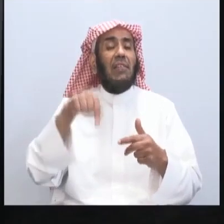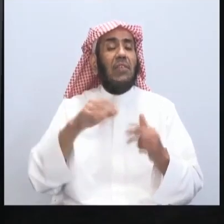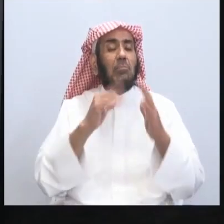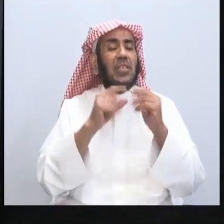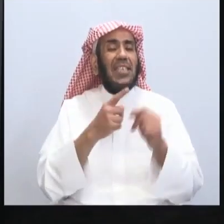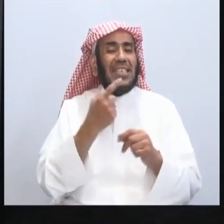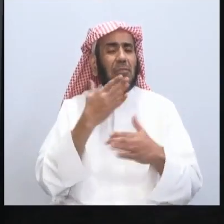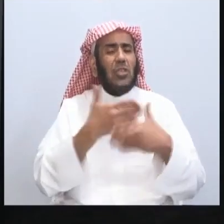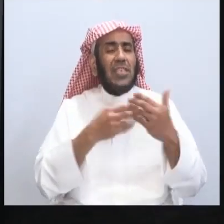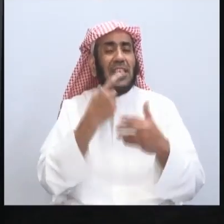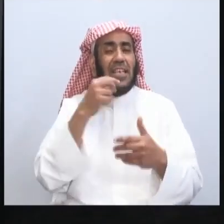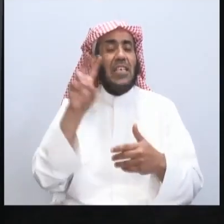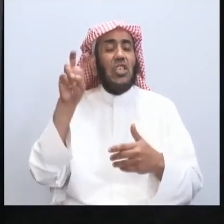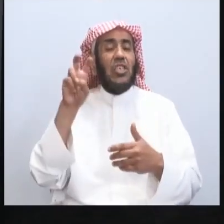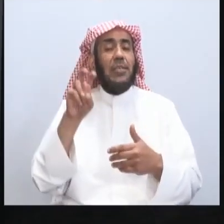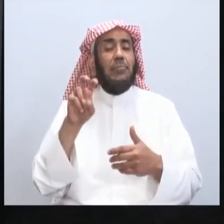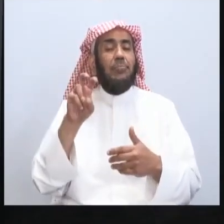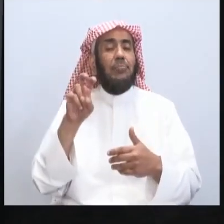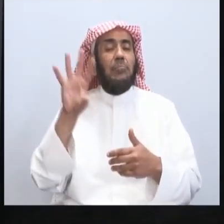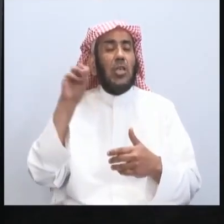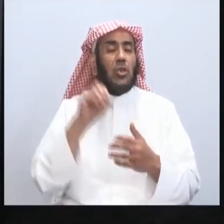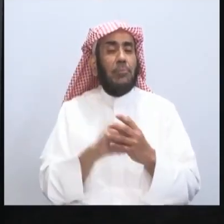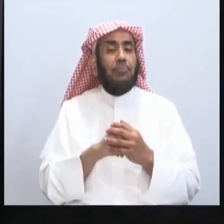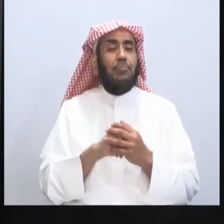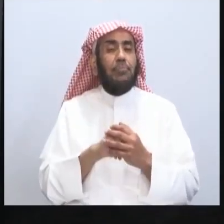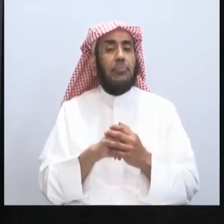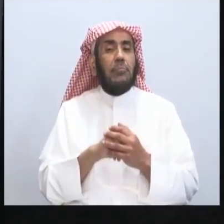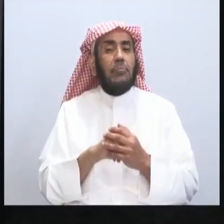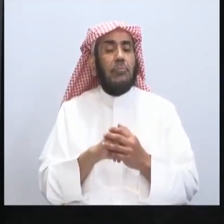بنيت سنه 20 من